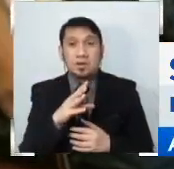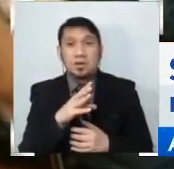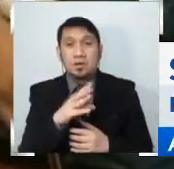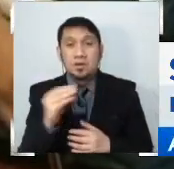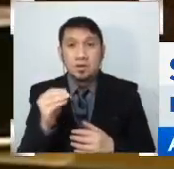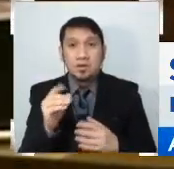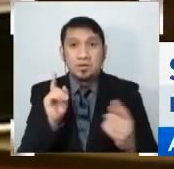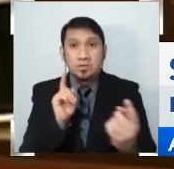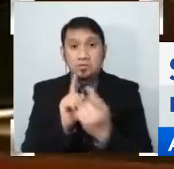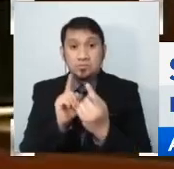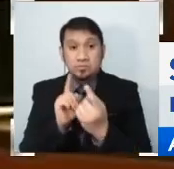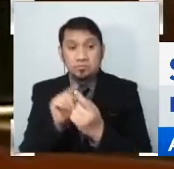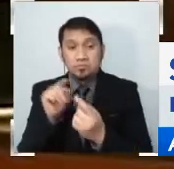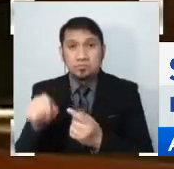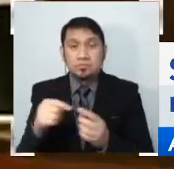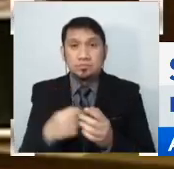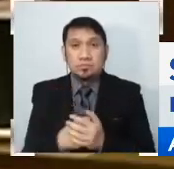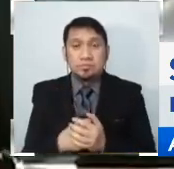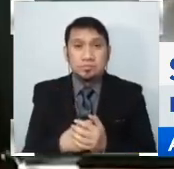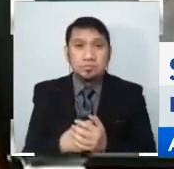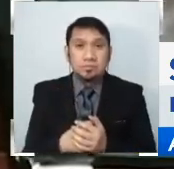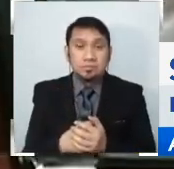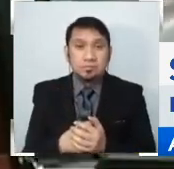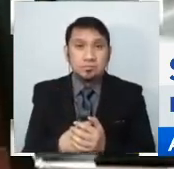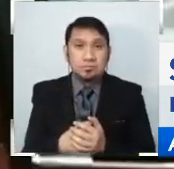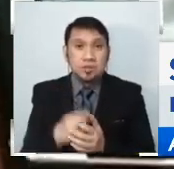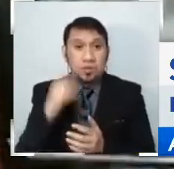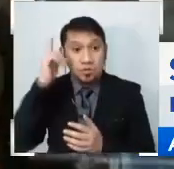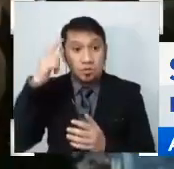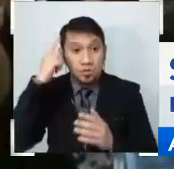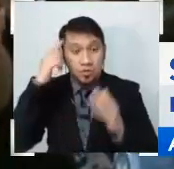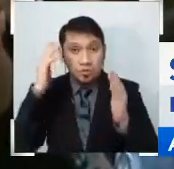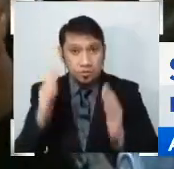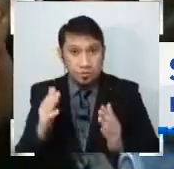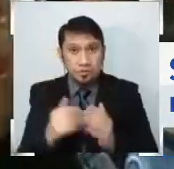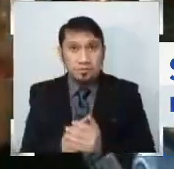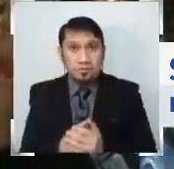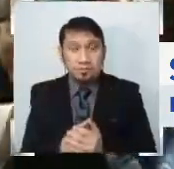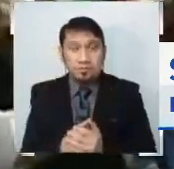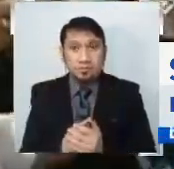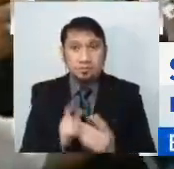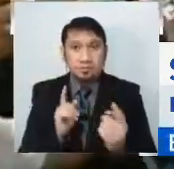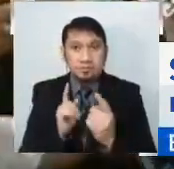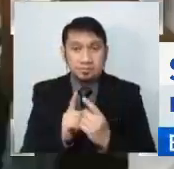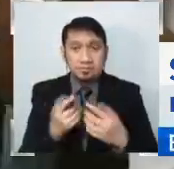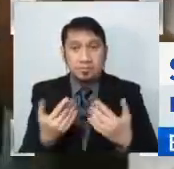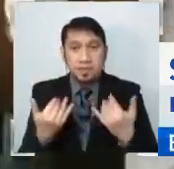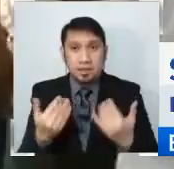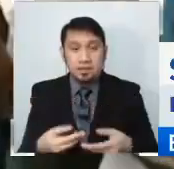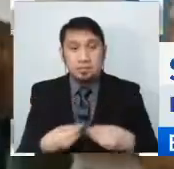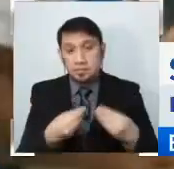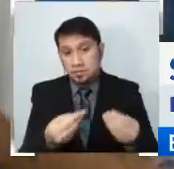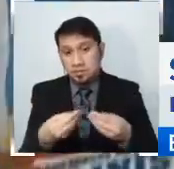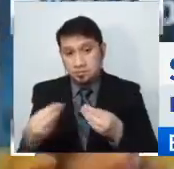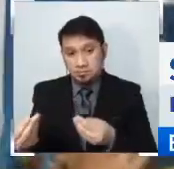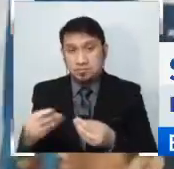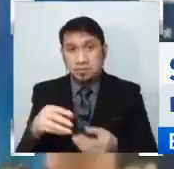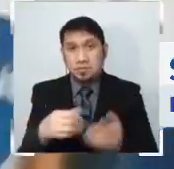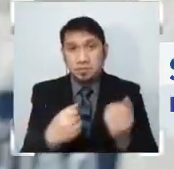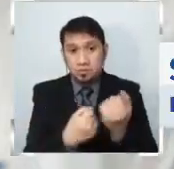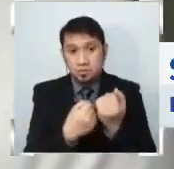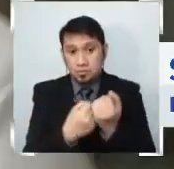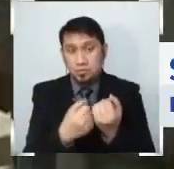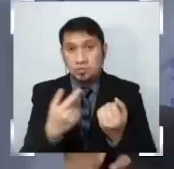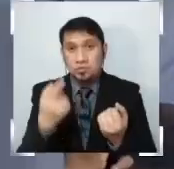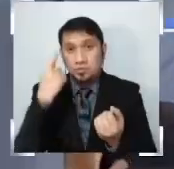ng kapartidong si Agusan del Norte Governor Dale Corvera. Namahagi rin ang ayuda si Pacquiao sa mga residente sa